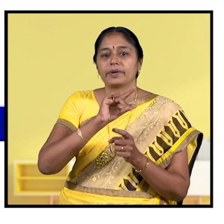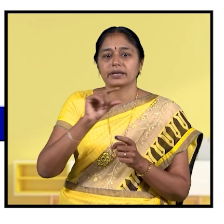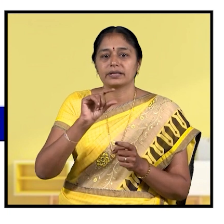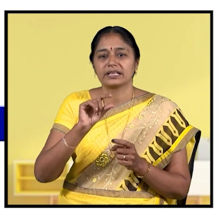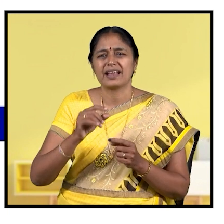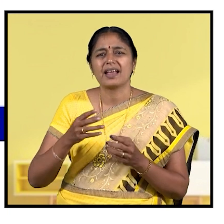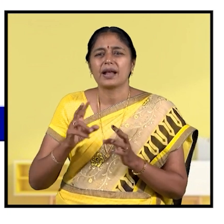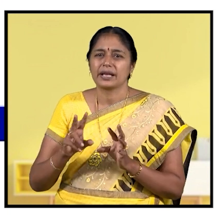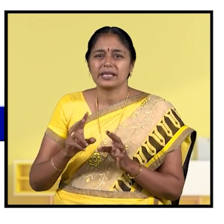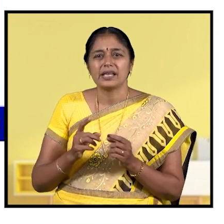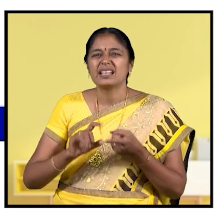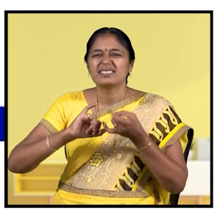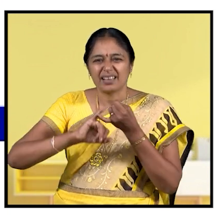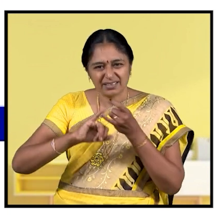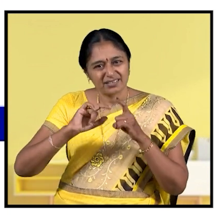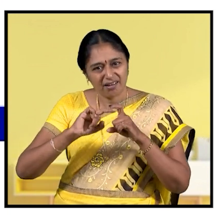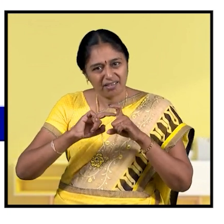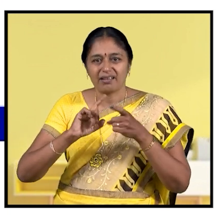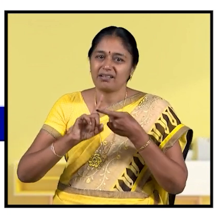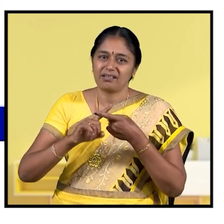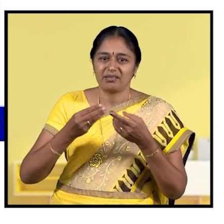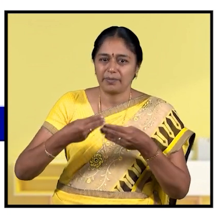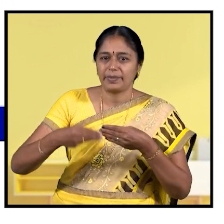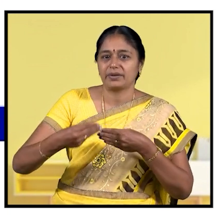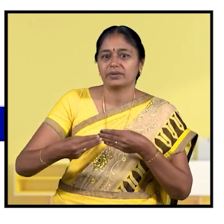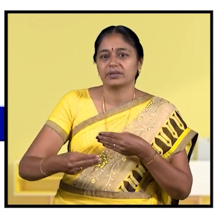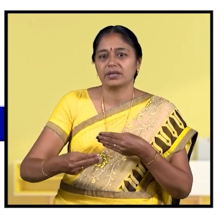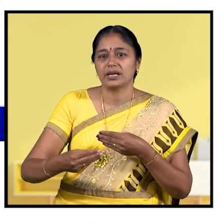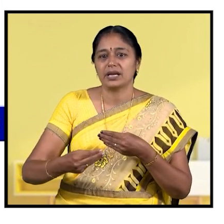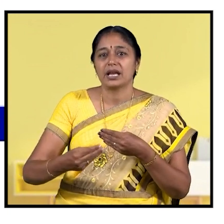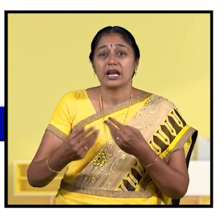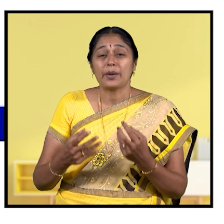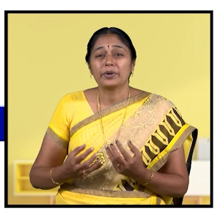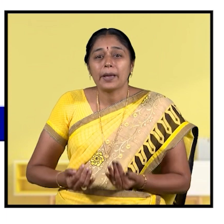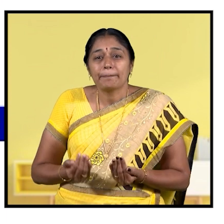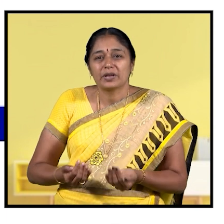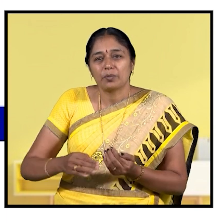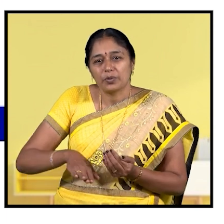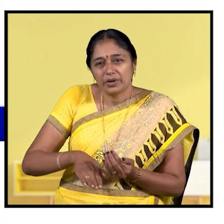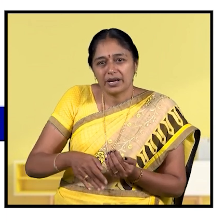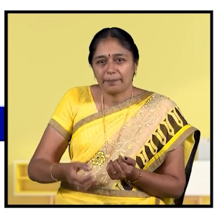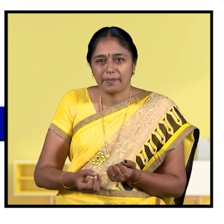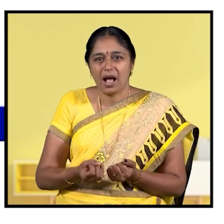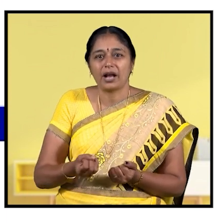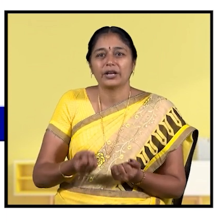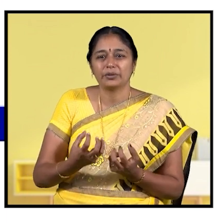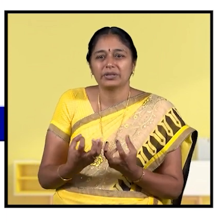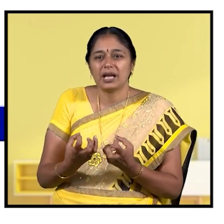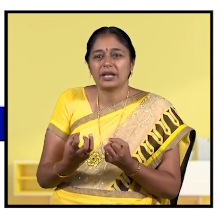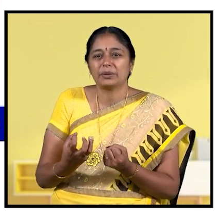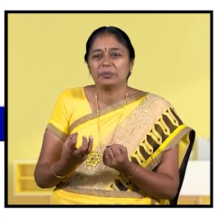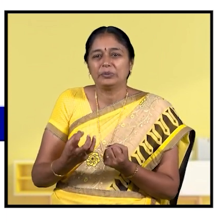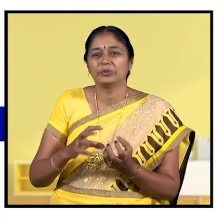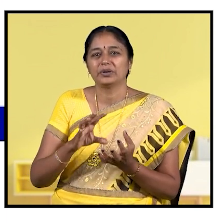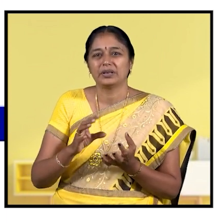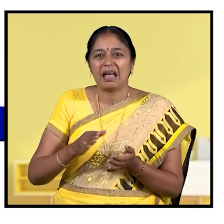முகோண பகுதியில் தேய்மானம், பிறப்புறுப்பில் புண் மற்றும் தோலில் வீக்கம் ஏற்படுகிறது. சரி, இந்த பாலியல் தொடர்பு மூலம் பரவக்கூடிய நோய்கள் வந்து வைரஸ் மூலம் உண்டாகிற நோய் என்ன